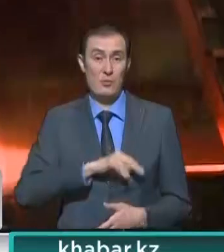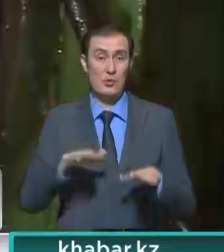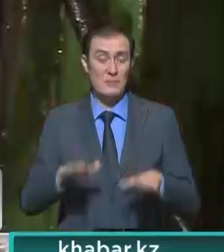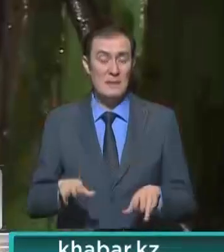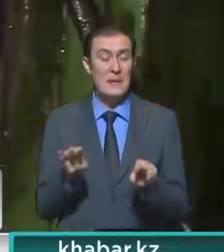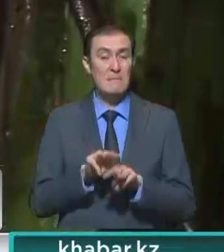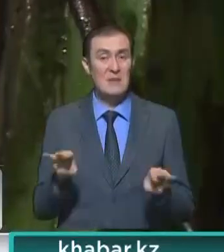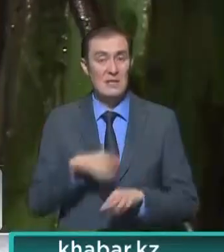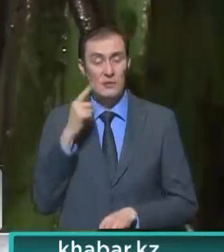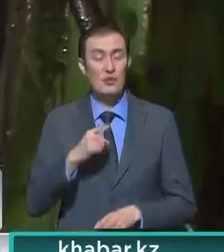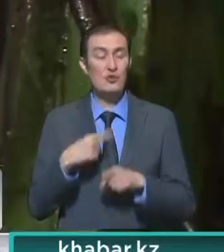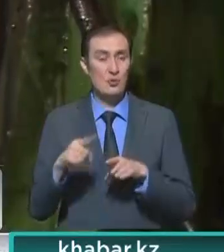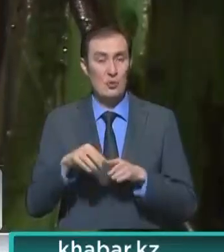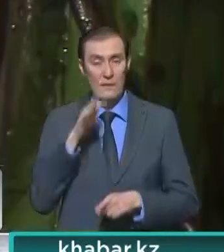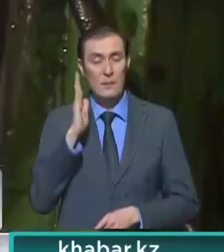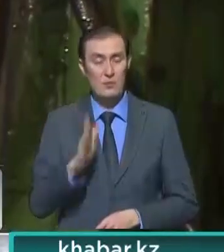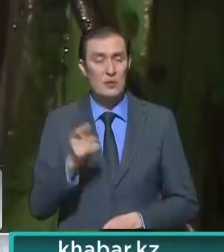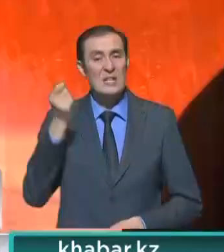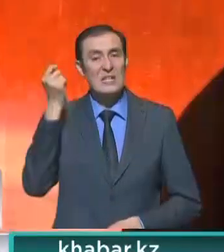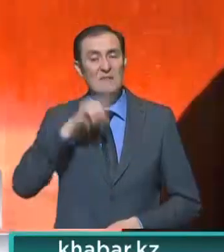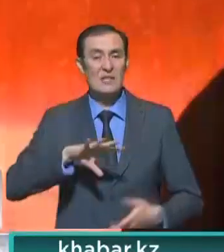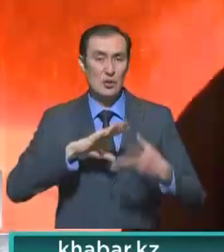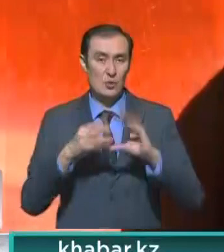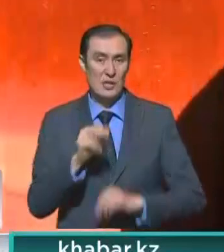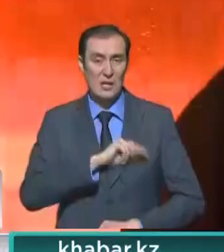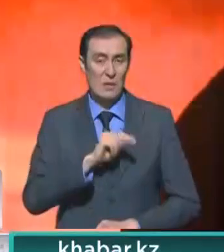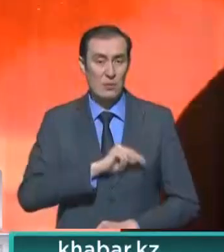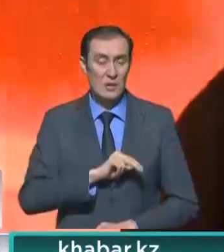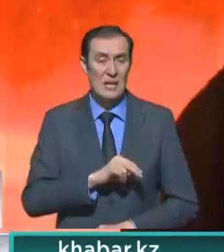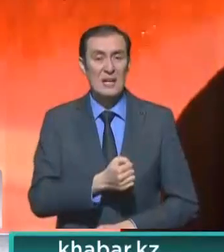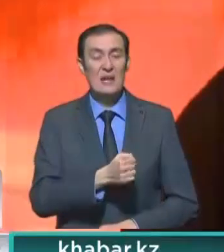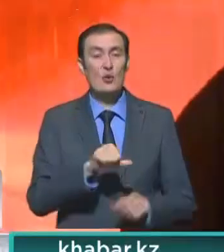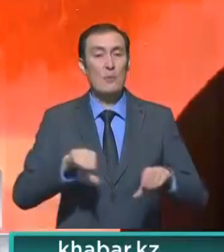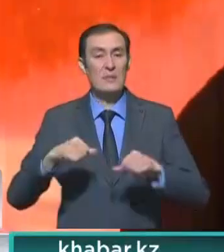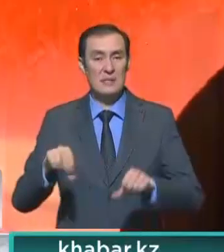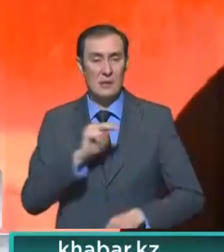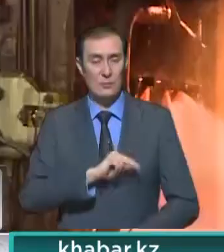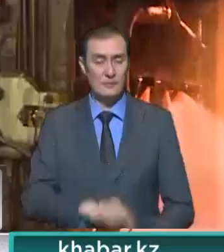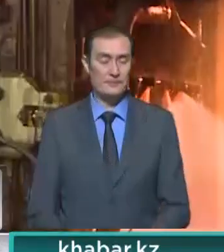Министр отметил, что в скором времени станут известны результаты работы сразу же нескольких комиссий.